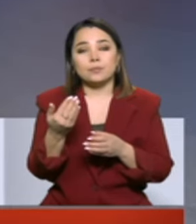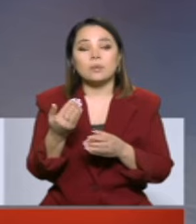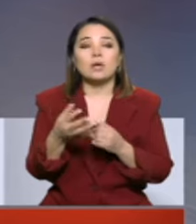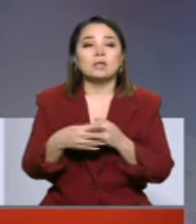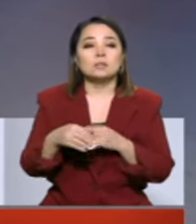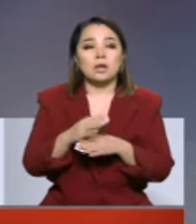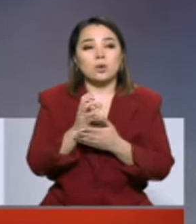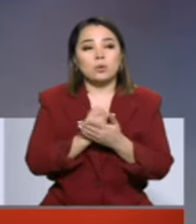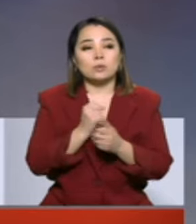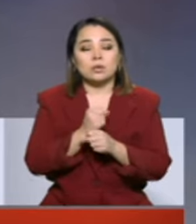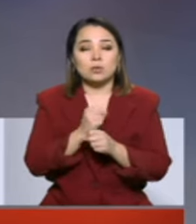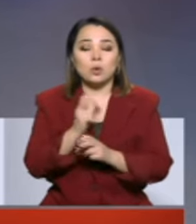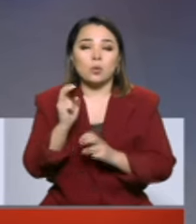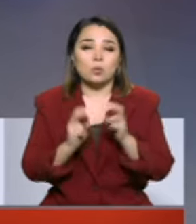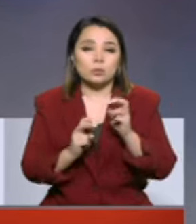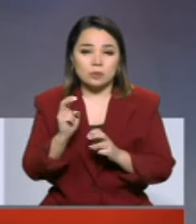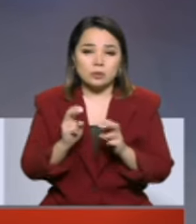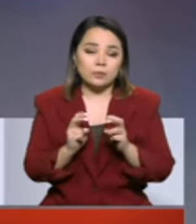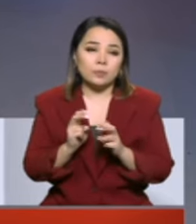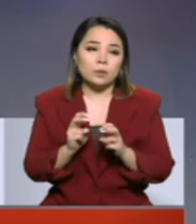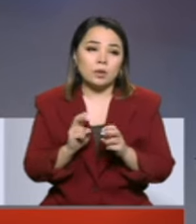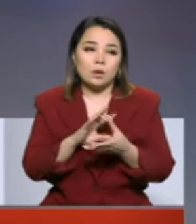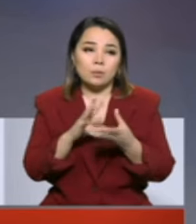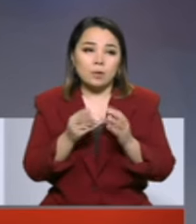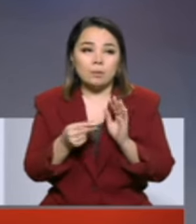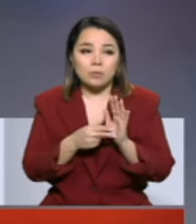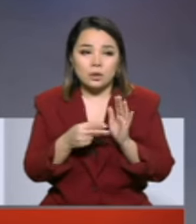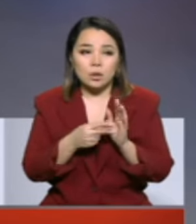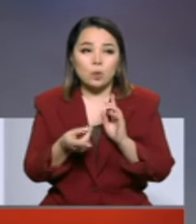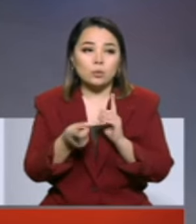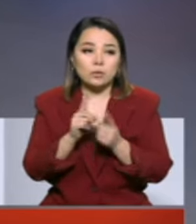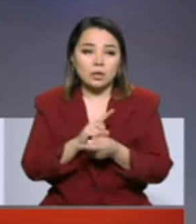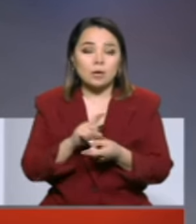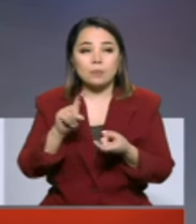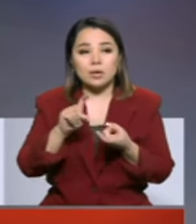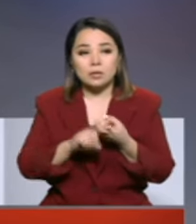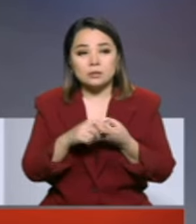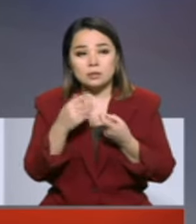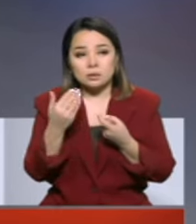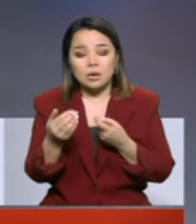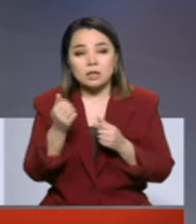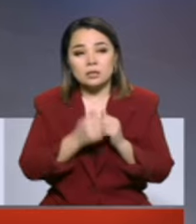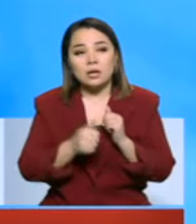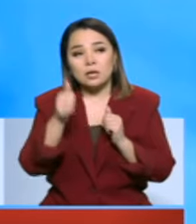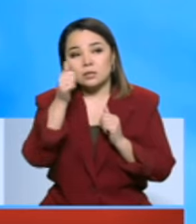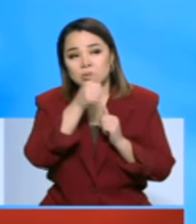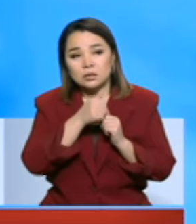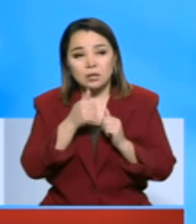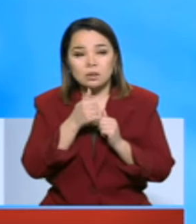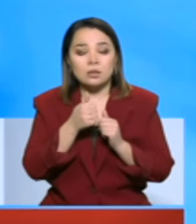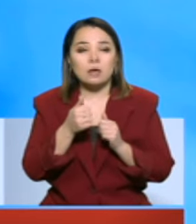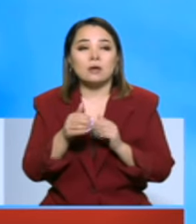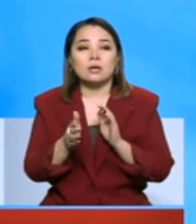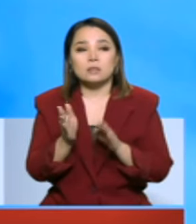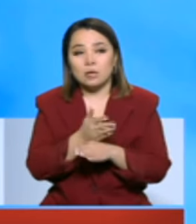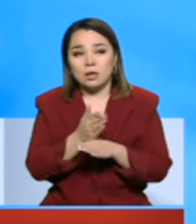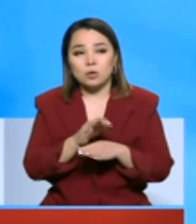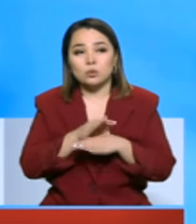жер қойнауынан өндіріліп атқан өнімдердің бағаларын өзгеруіне байланысты жыл сайын талдау